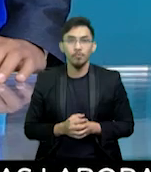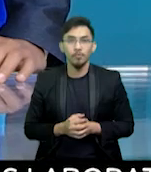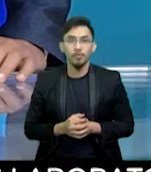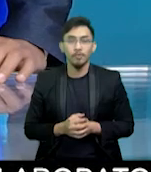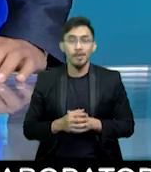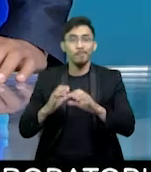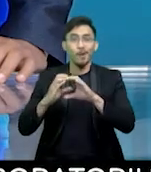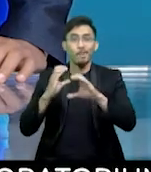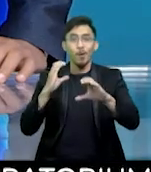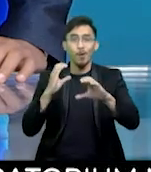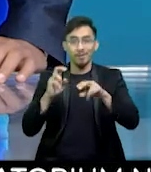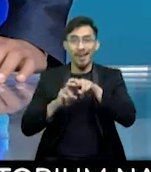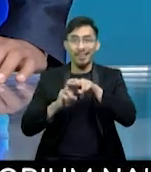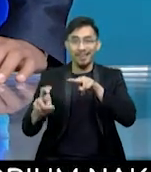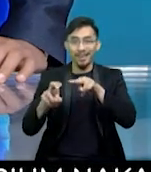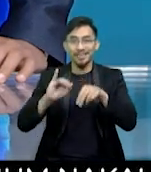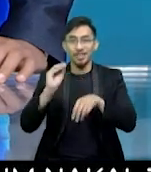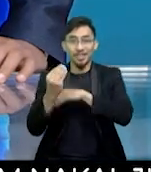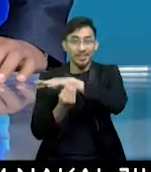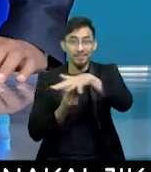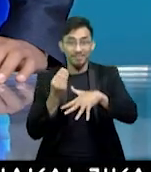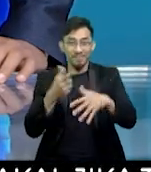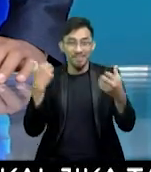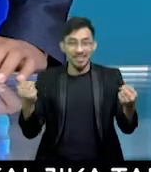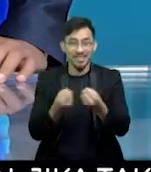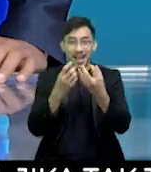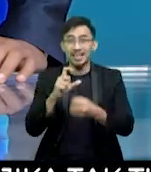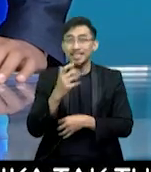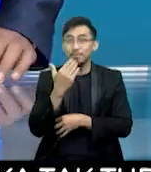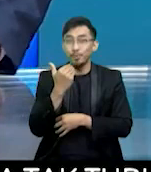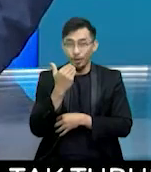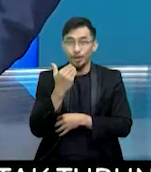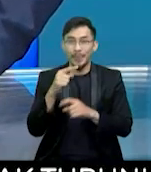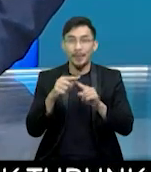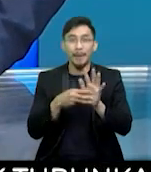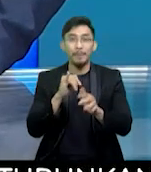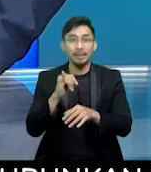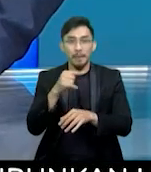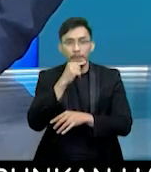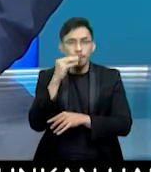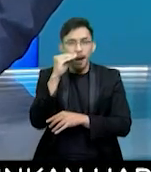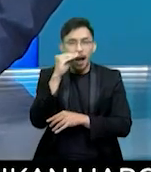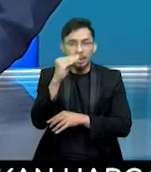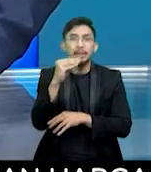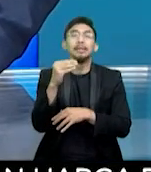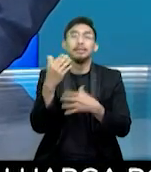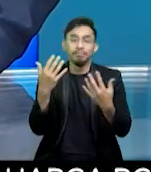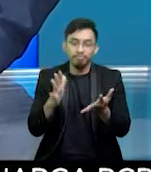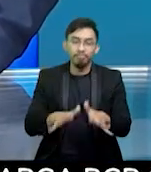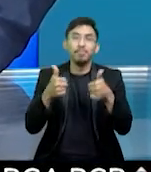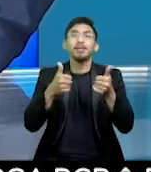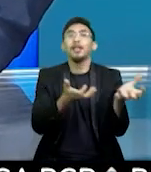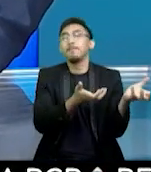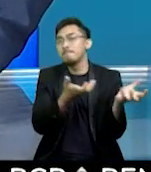pemirsa gerbong-gerbong lrt Jabodetabek Jabodetabek yang mengalami kecelakaan di ruas Cibubur taman mini Minggu dinihari